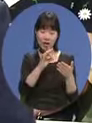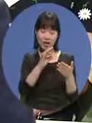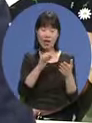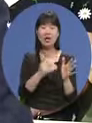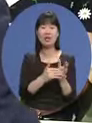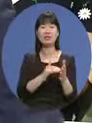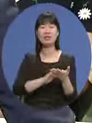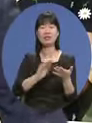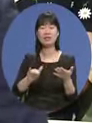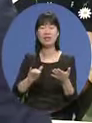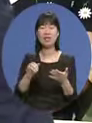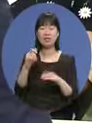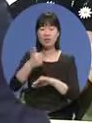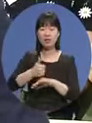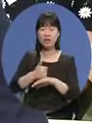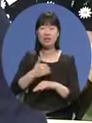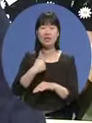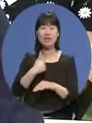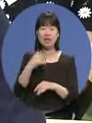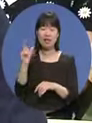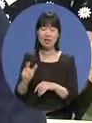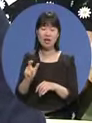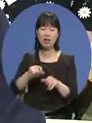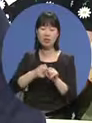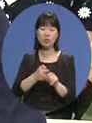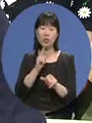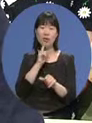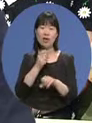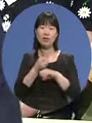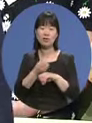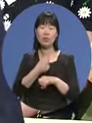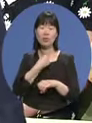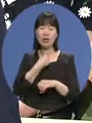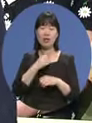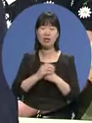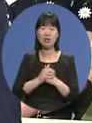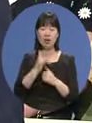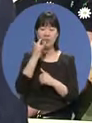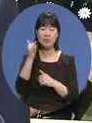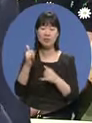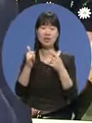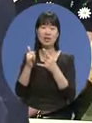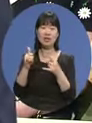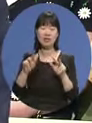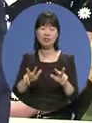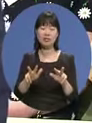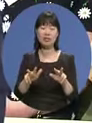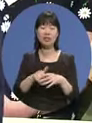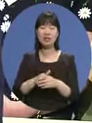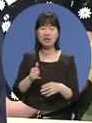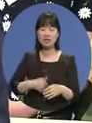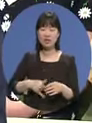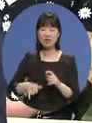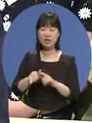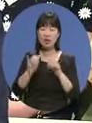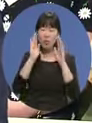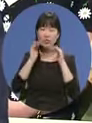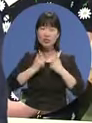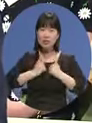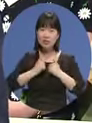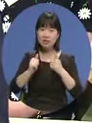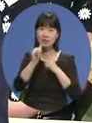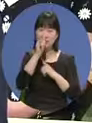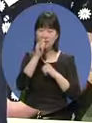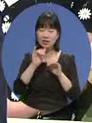가던지요. 그리고 또 마지막으로 제가 좀 강조드리고 싶은 건데요. 부모님들이 이제 자녀분들이 공부 진짜 열심히